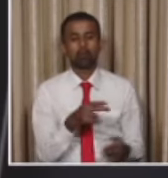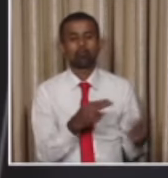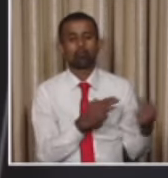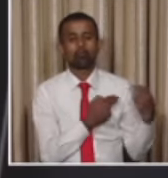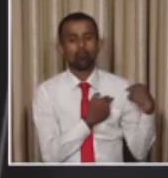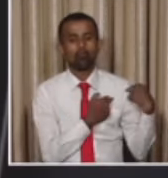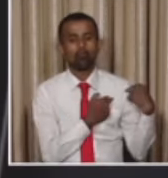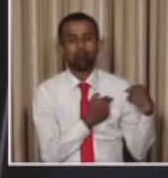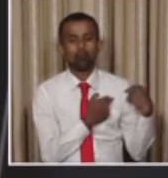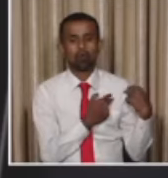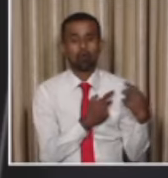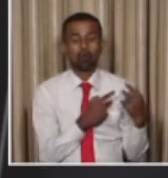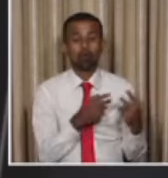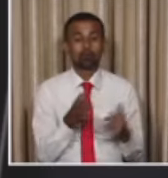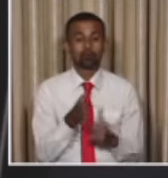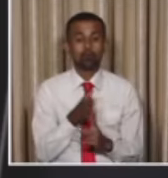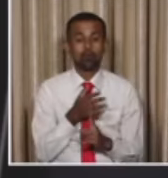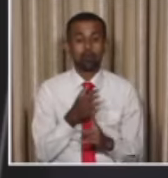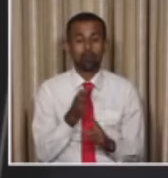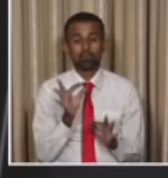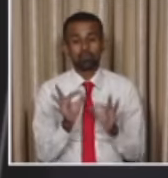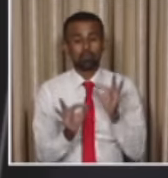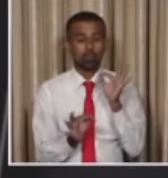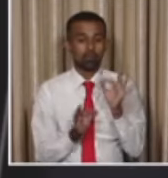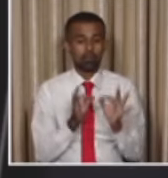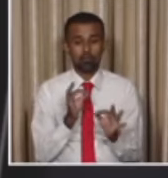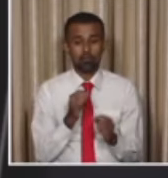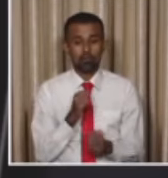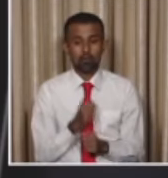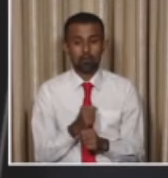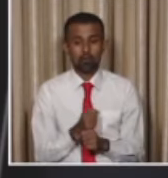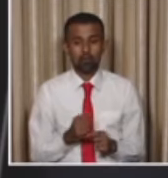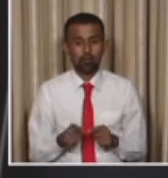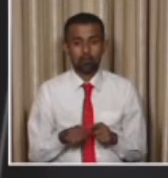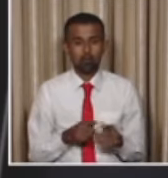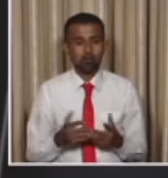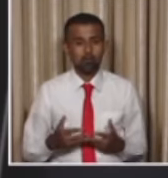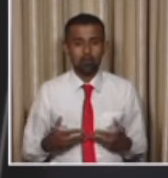මේ සුරංගනා ලෝකවල වගේ ඉඳලා රටවල් ආණ්ඩු කරන්න පුළුවන්.